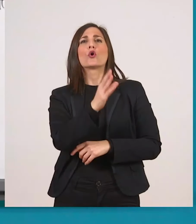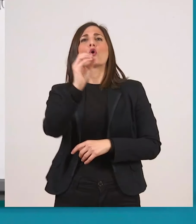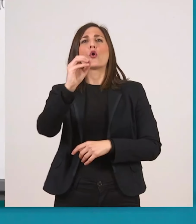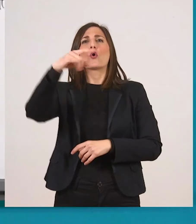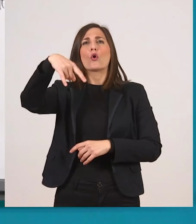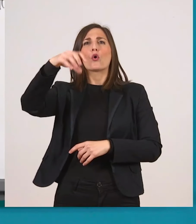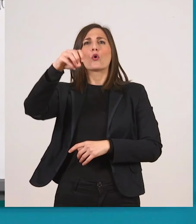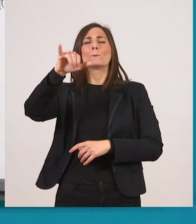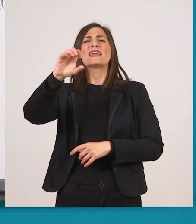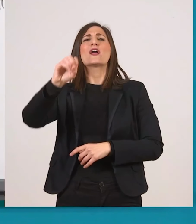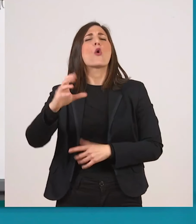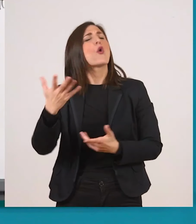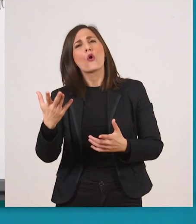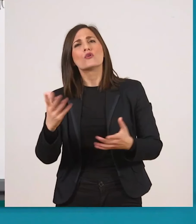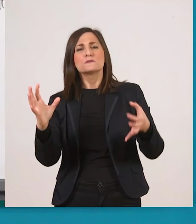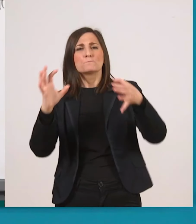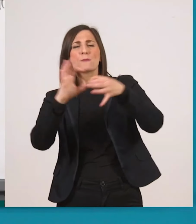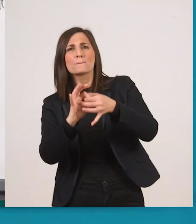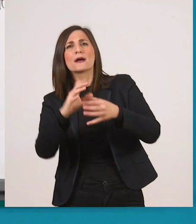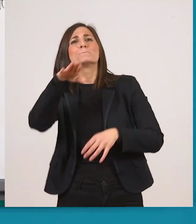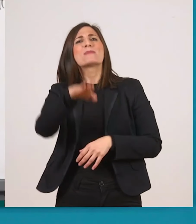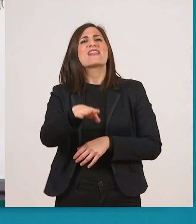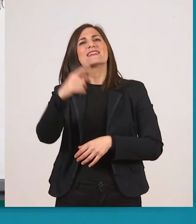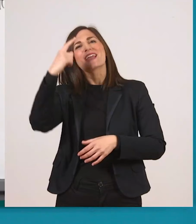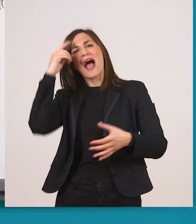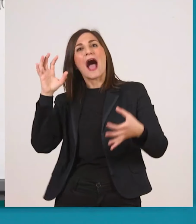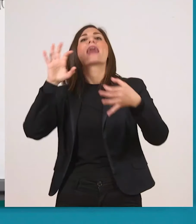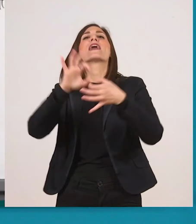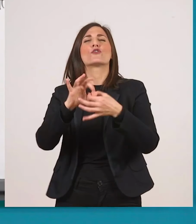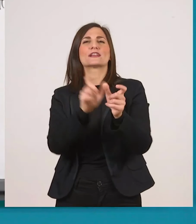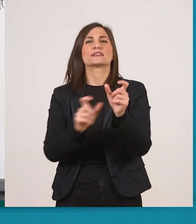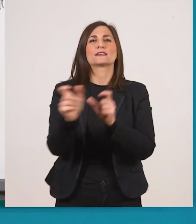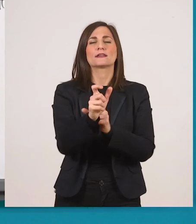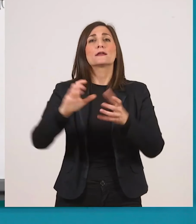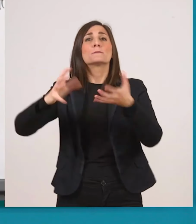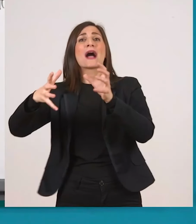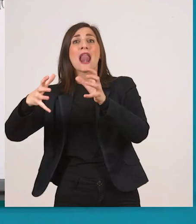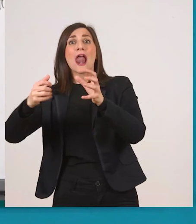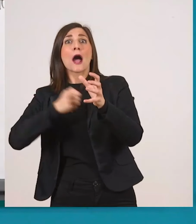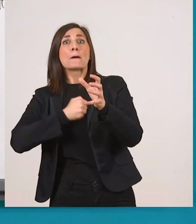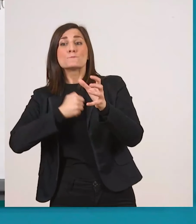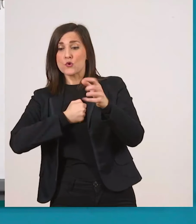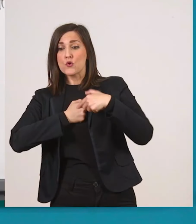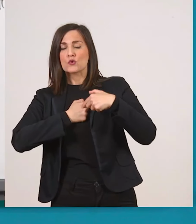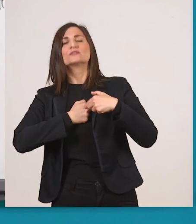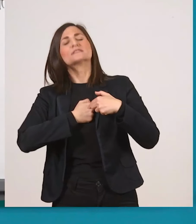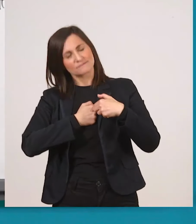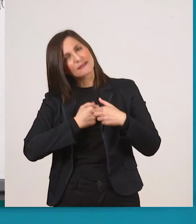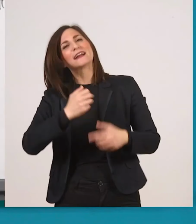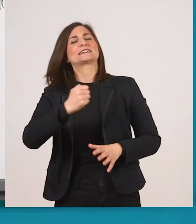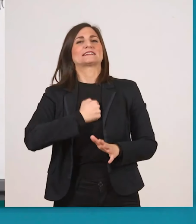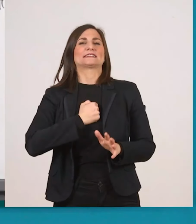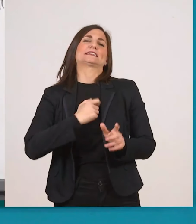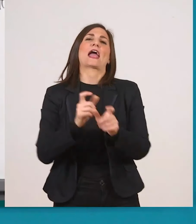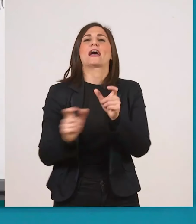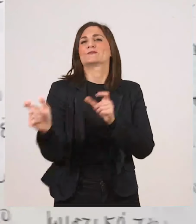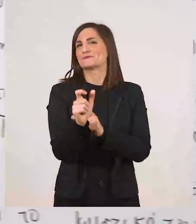αναφορική πρόταση, η οποία μας εξηγεί το παιδάκι. Πήρε την μπάλα μου, τη δική μου, κτητική. Μπράβο σας.